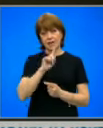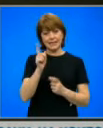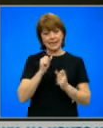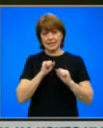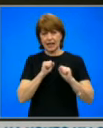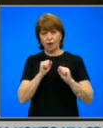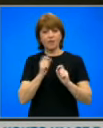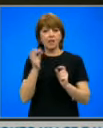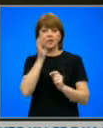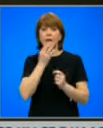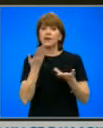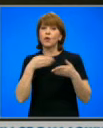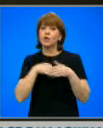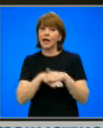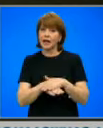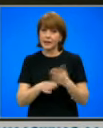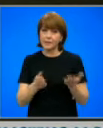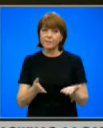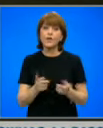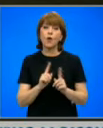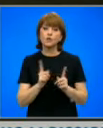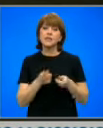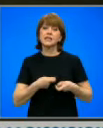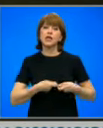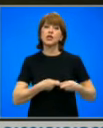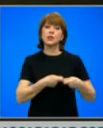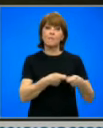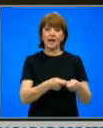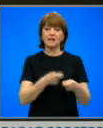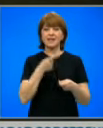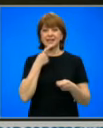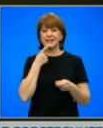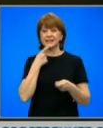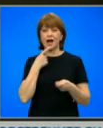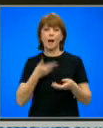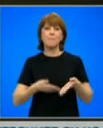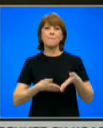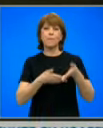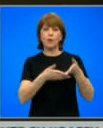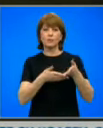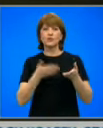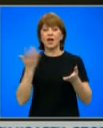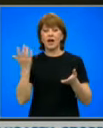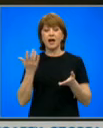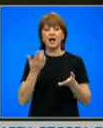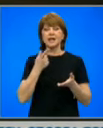правосъдният министър съобщи, че от прокуратурата още не са изпратили искане за правна помощ от Обединените арабски за разпит по